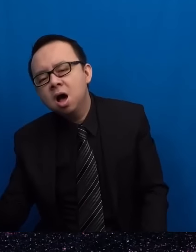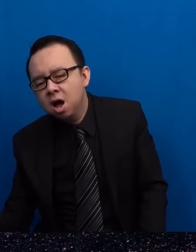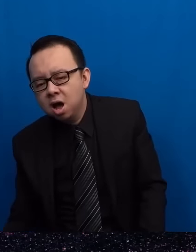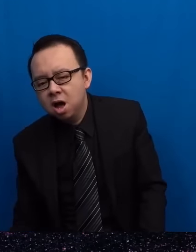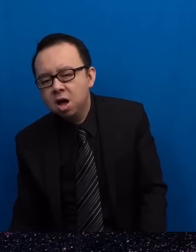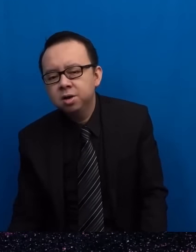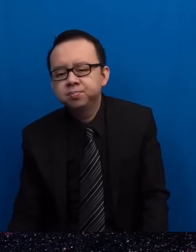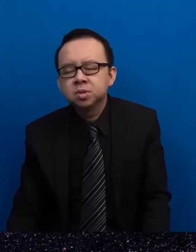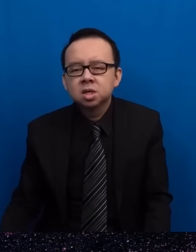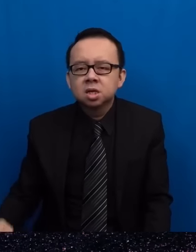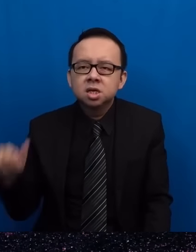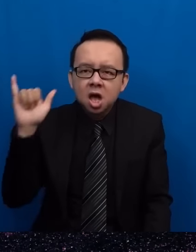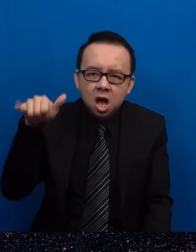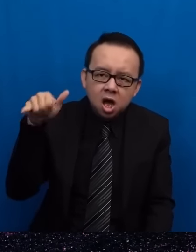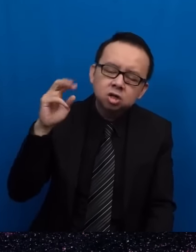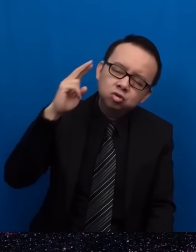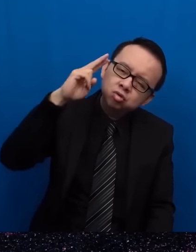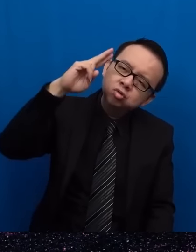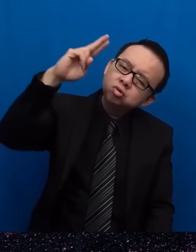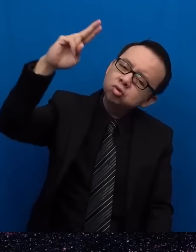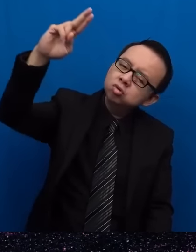Berkatilah ya Tuhan, ya